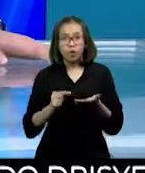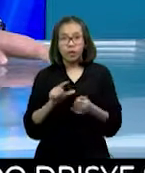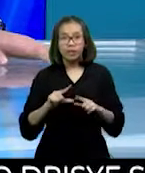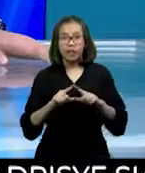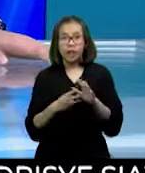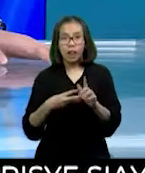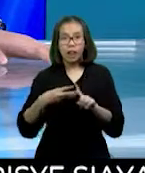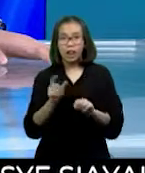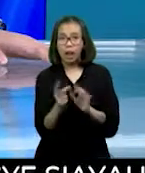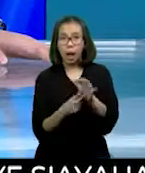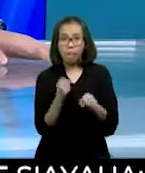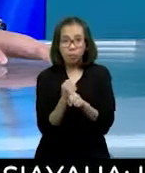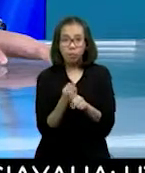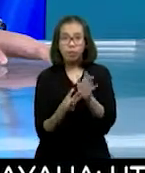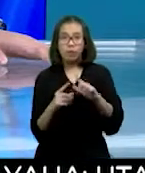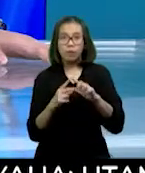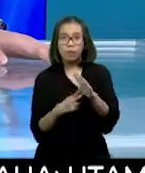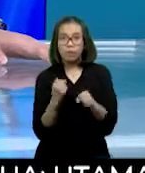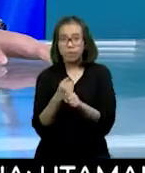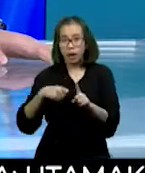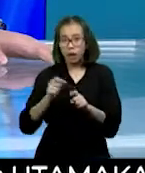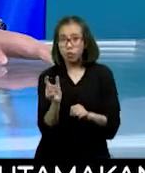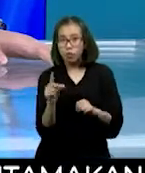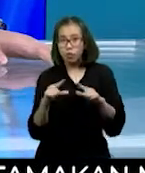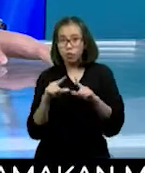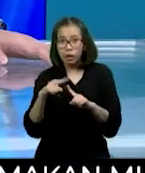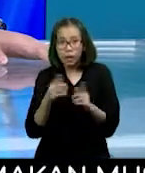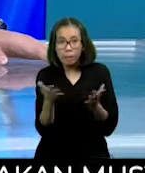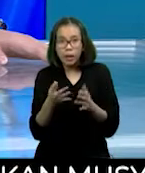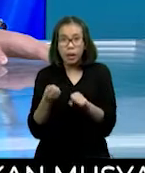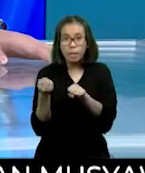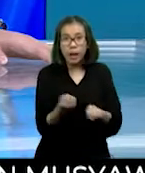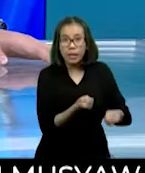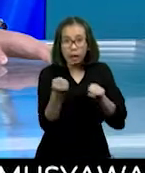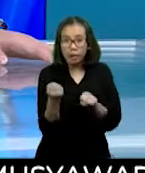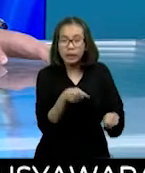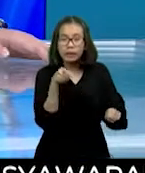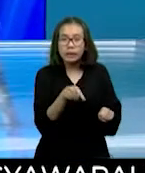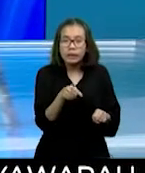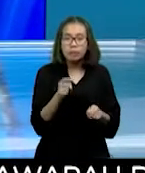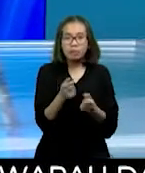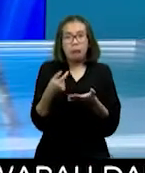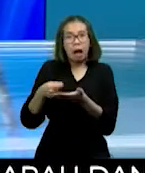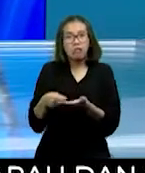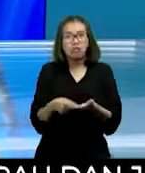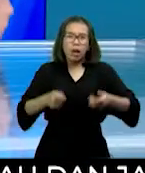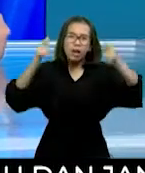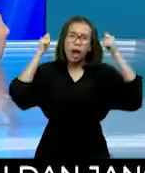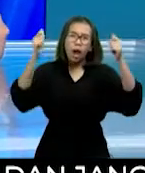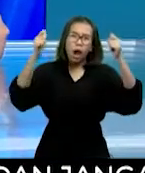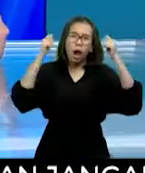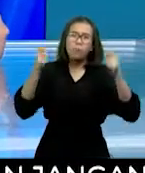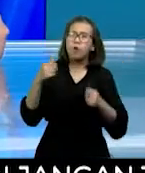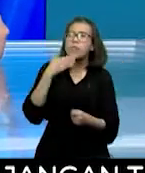Pemirsa, ratusan mahasiswa Universitas Lambung Mangkurat Banjarmasin berunjuk rasa di Kejati, Kalimantan Selatan. Mereka mempertanyakan proses